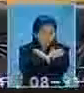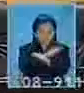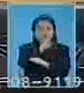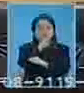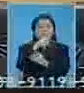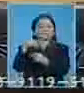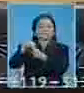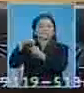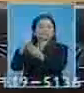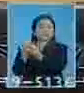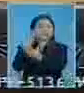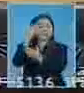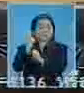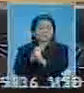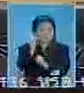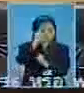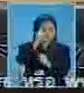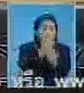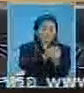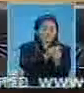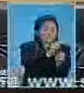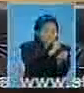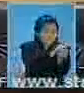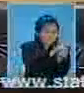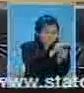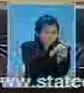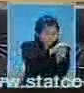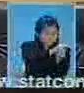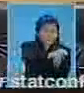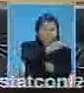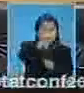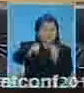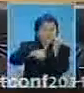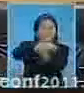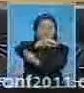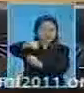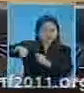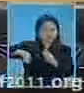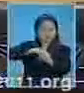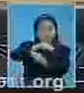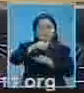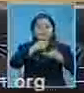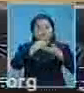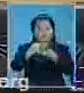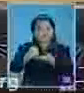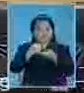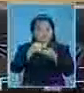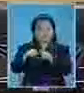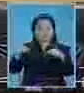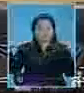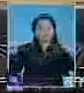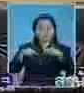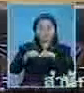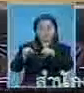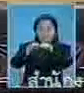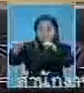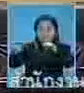รที่จะนำเม็ดเงินส่วนนี้ในกองทุนน้ำมันนี้มาใช้ในการที่จะช่วยเหลือพี่น้องประชา